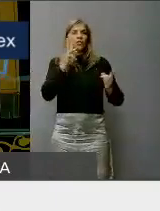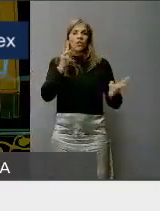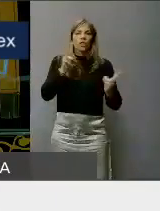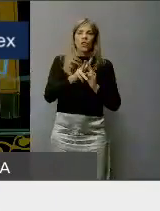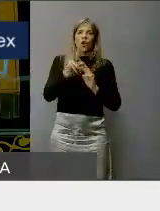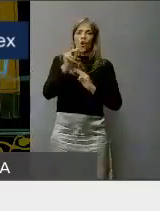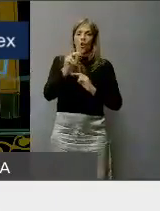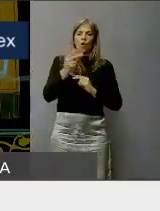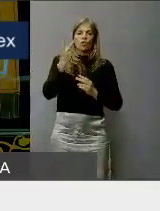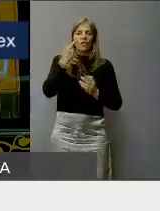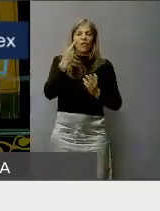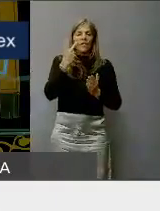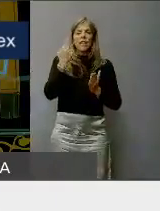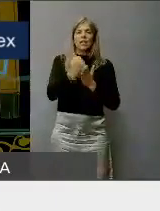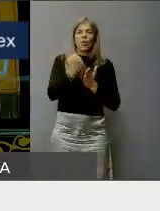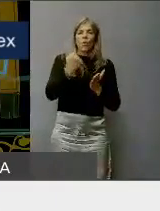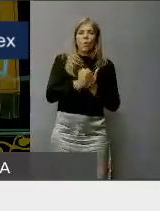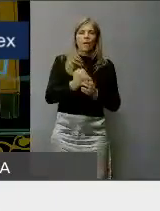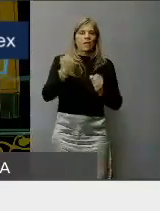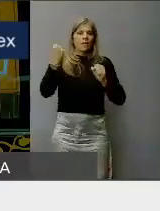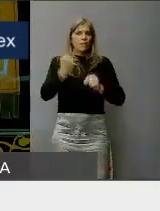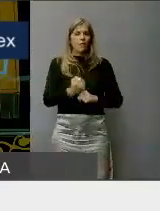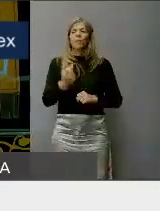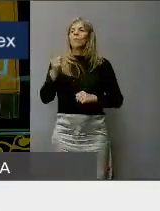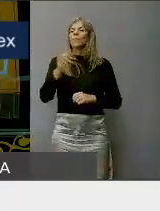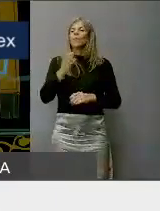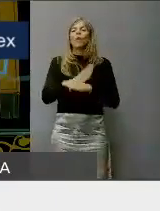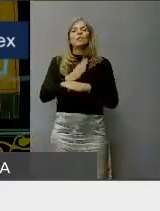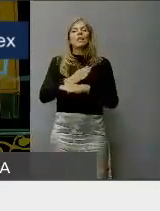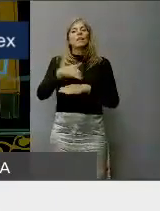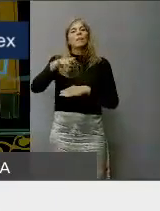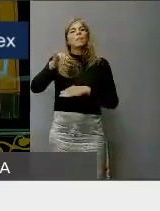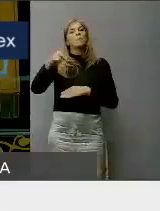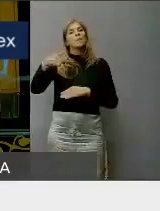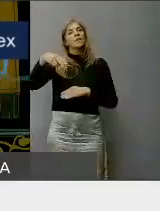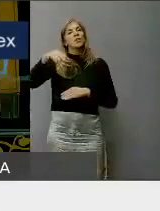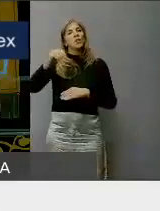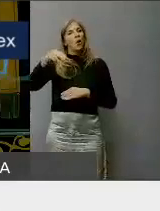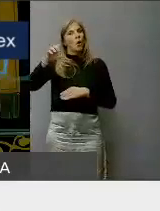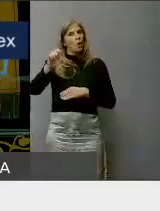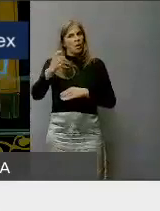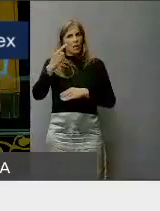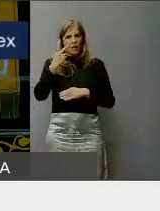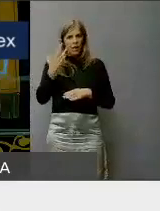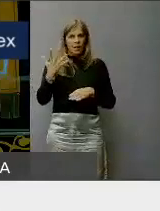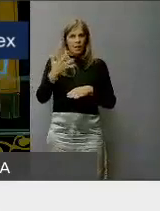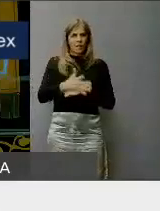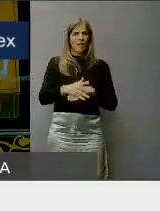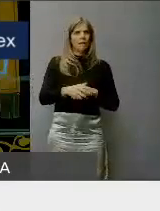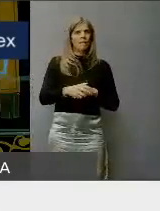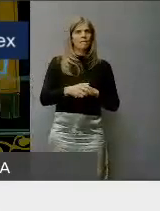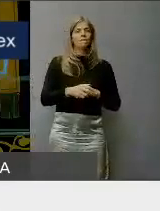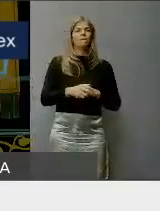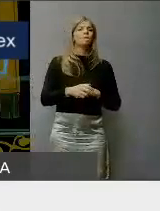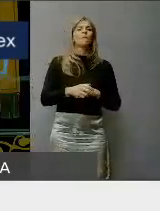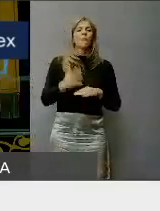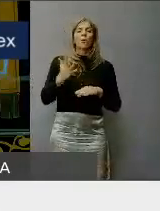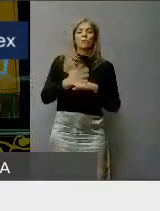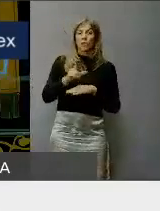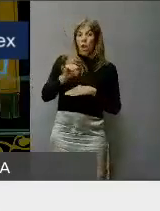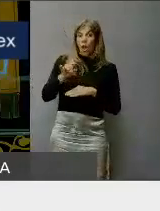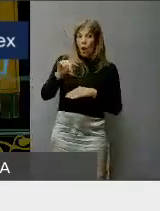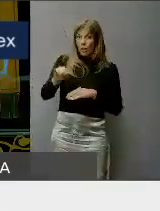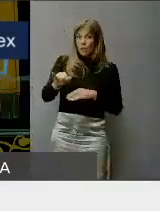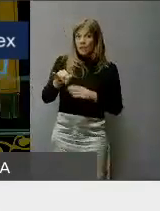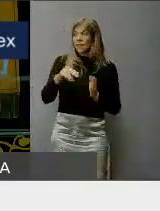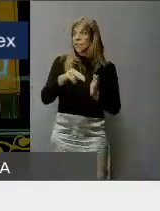anche i documenti costitutivi consigliere pignoli mozione d'ordine anche lei perché così consigliera lodi sempre mozione